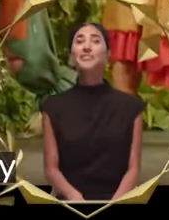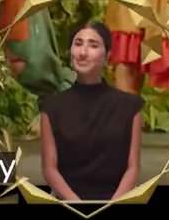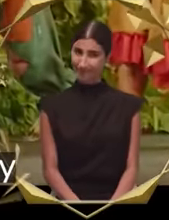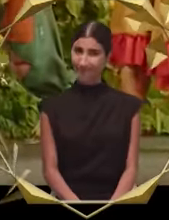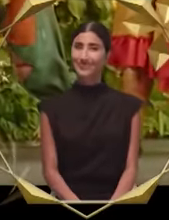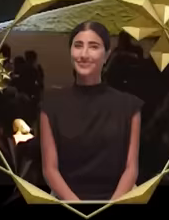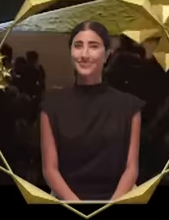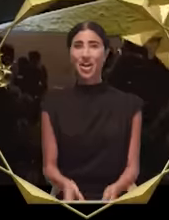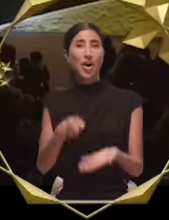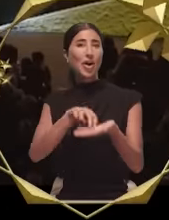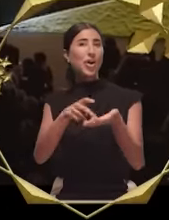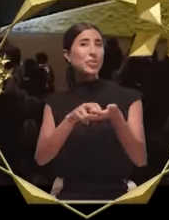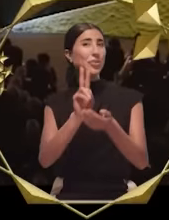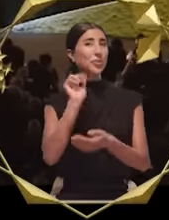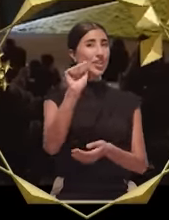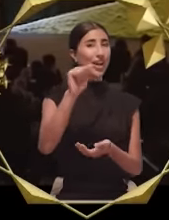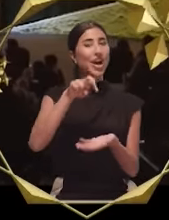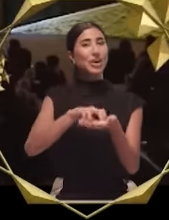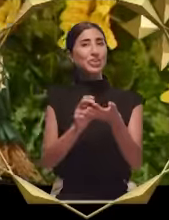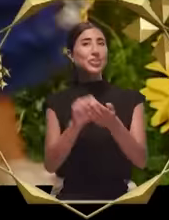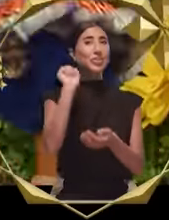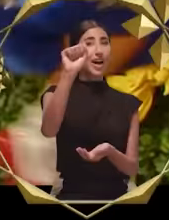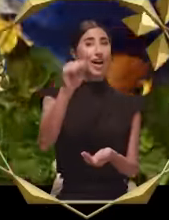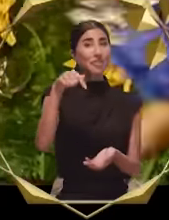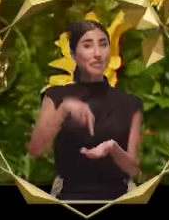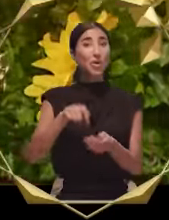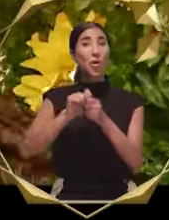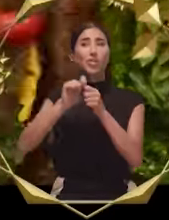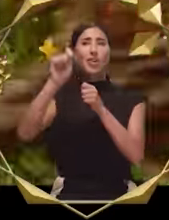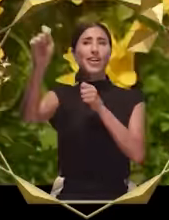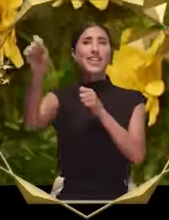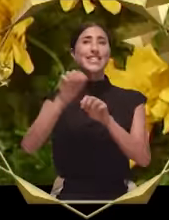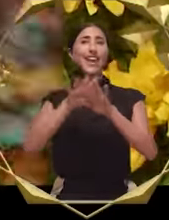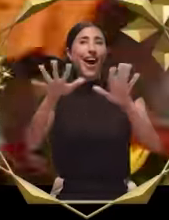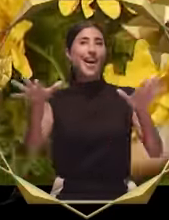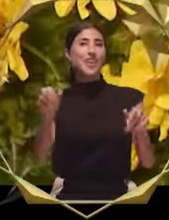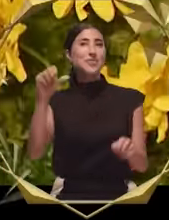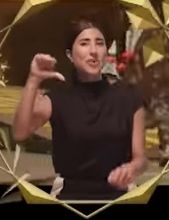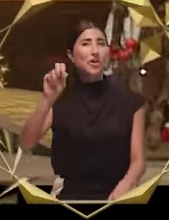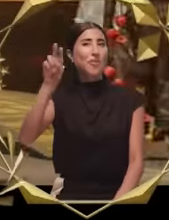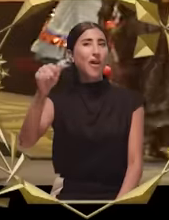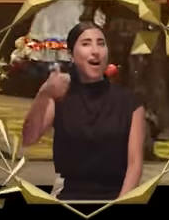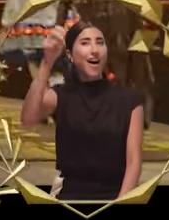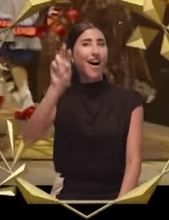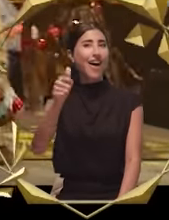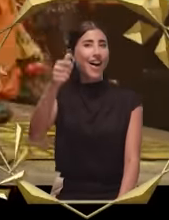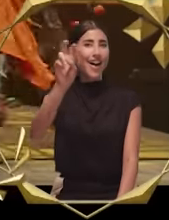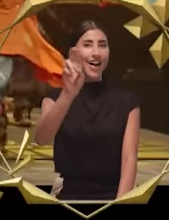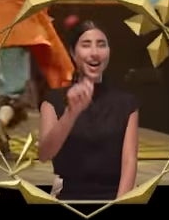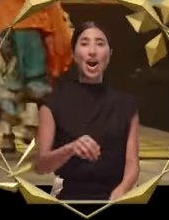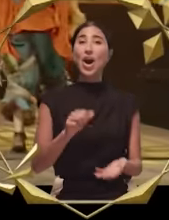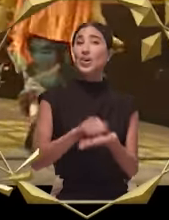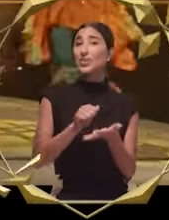أبخل خطوة طق خطوة طاق من هنا إلى ساحر وقوى